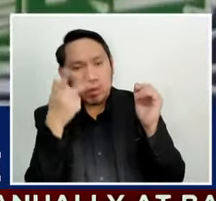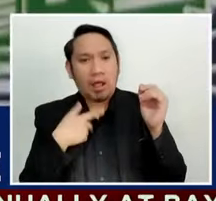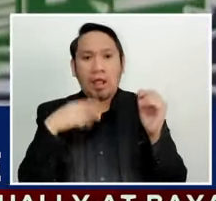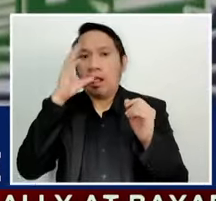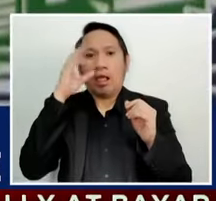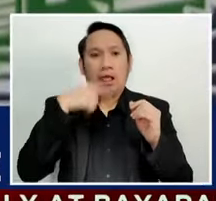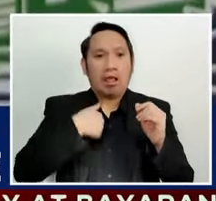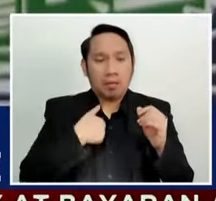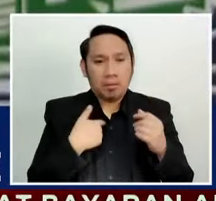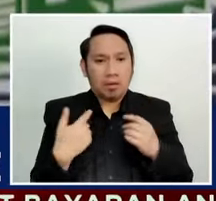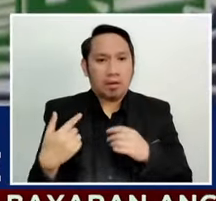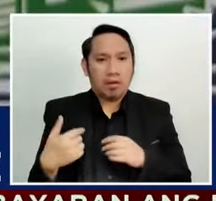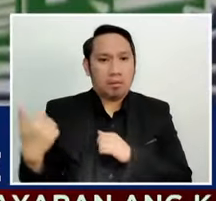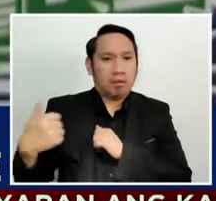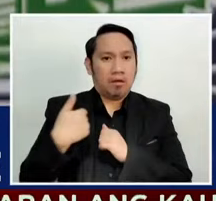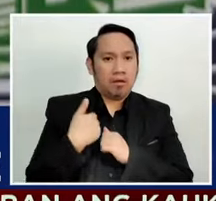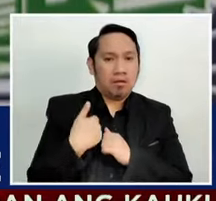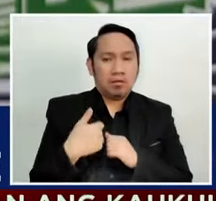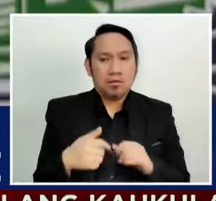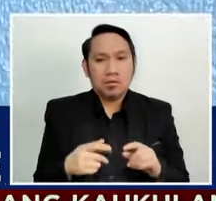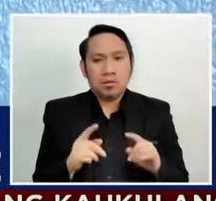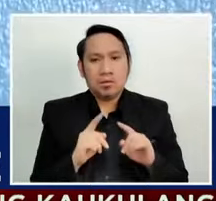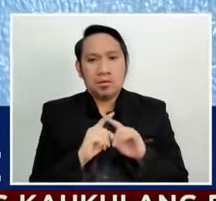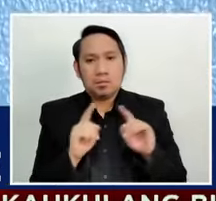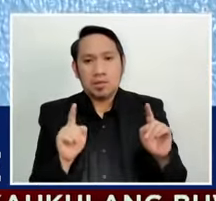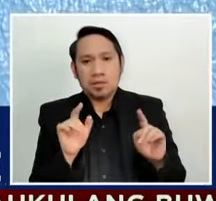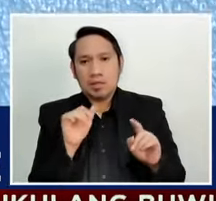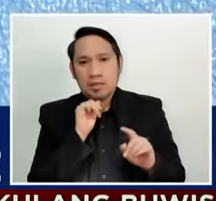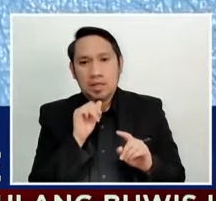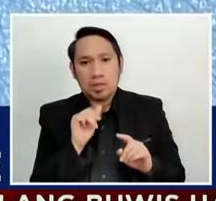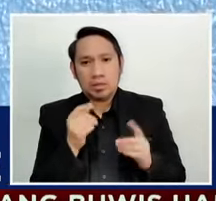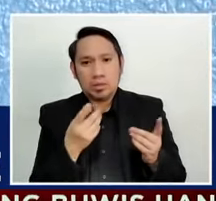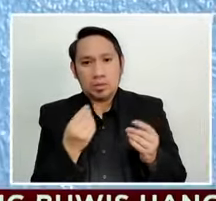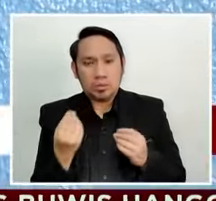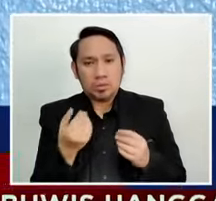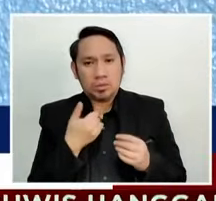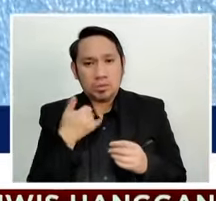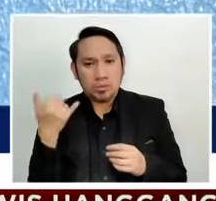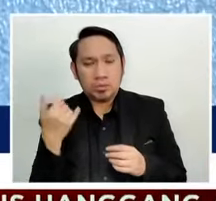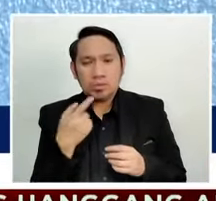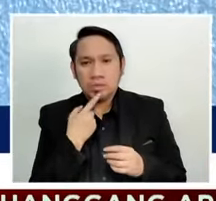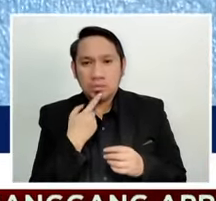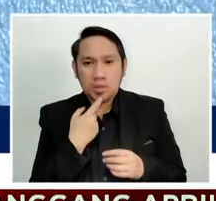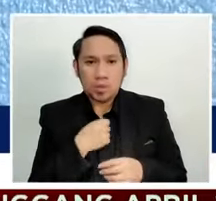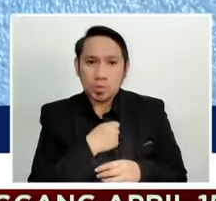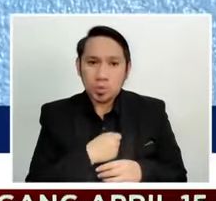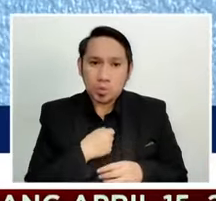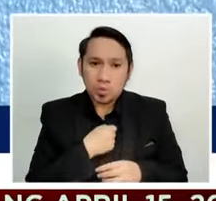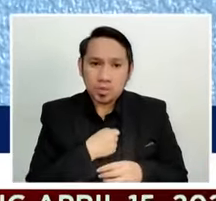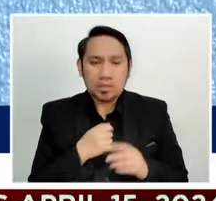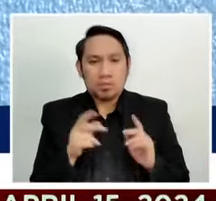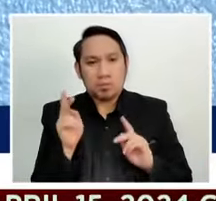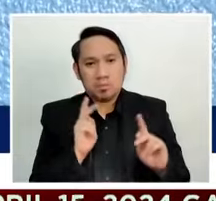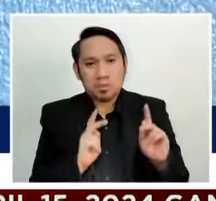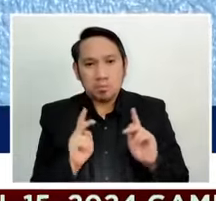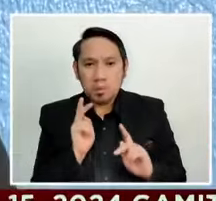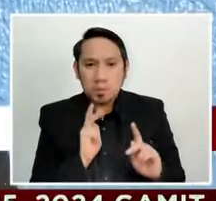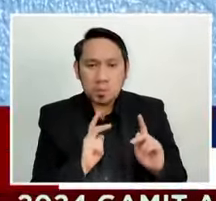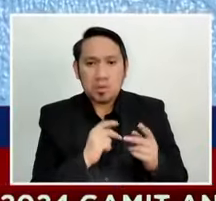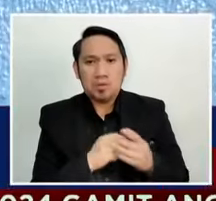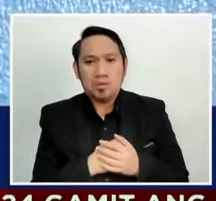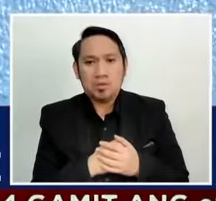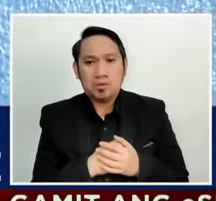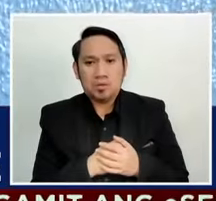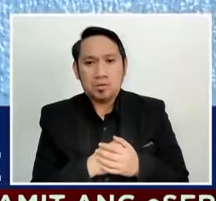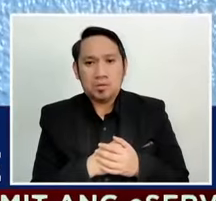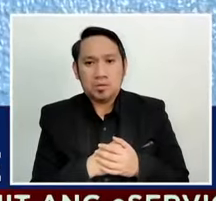billboards. Definitely, hindi naman siya nag-attempt mag-suicide. Hingin ako ng tawad sa lahat ng mga tao. O, hindi ko naman po ginusto na ano. At wala rin po